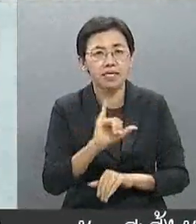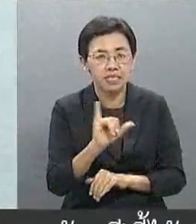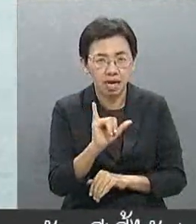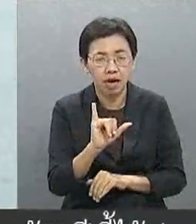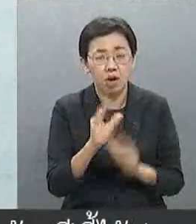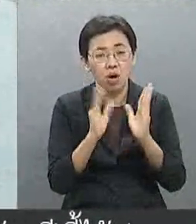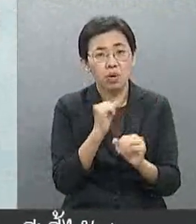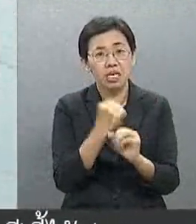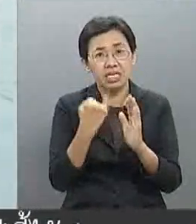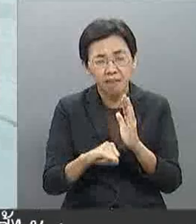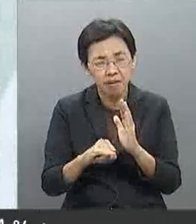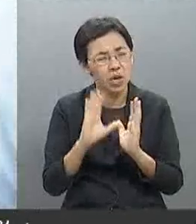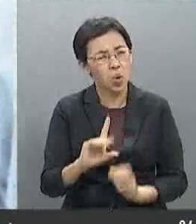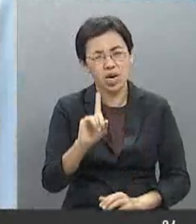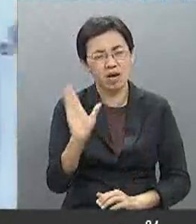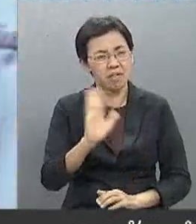ากกว่า1คนค่ะ